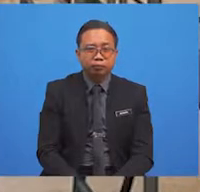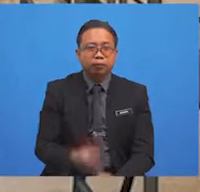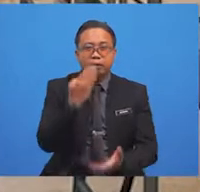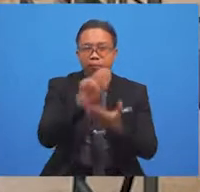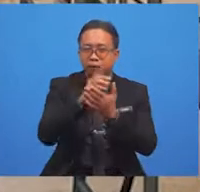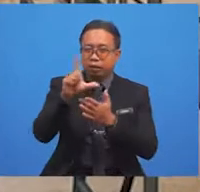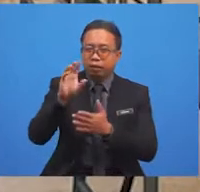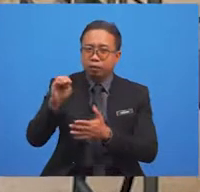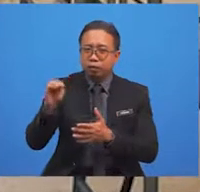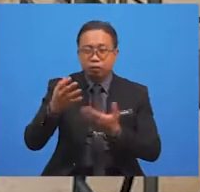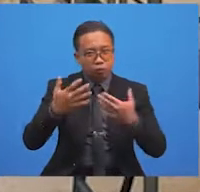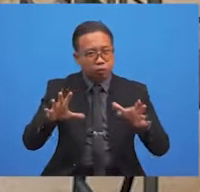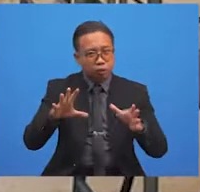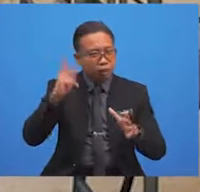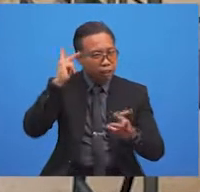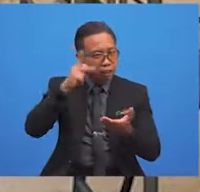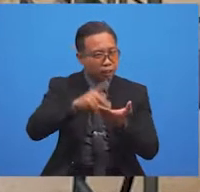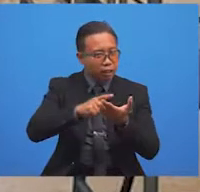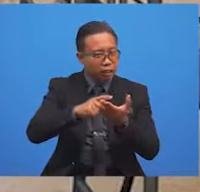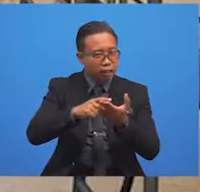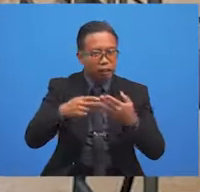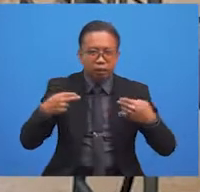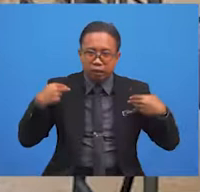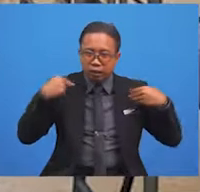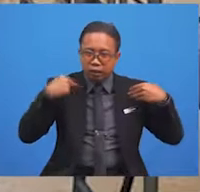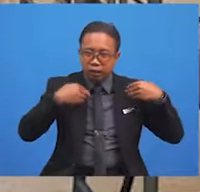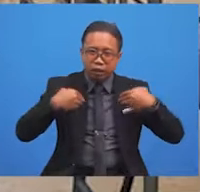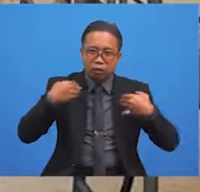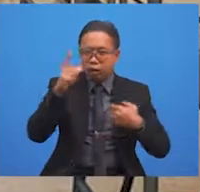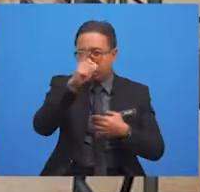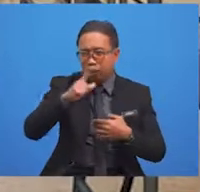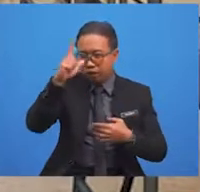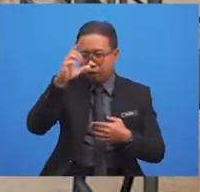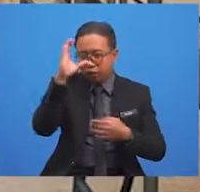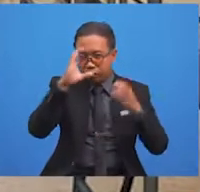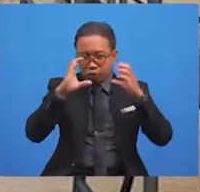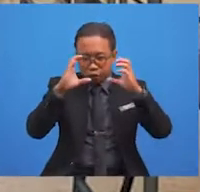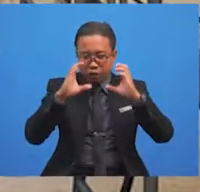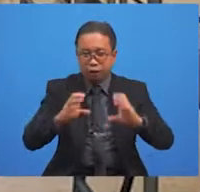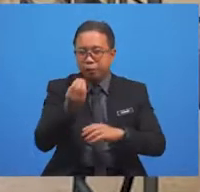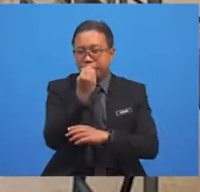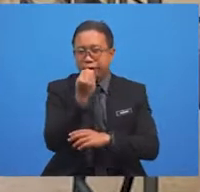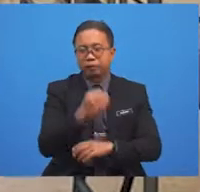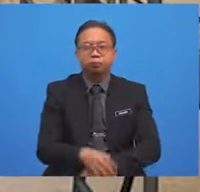Baiklah, murid-murid, kita telah mengenali hidupan liar, habitat dan cara pemakanannya.